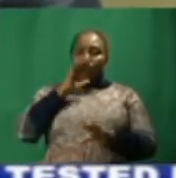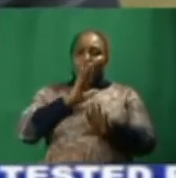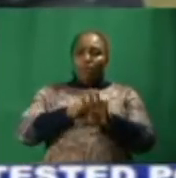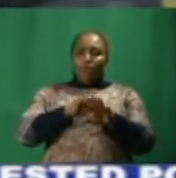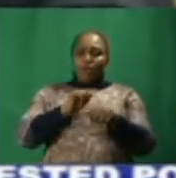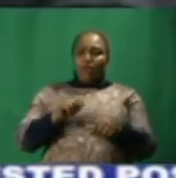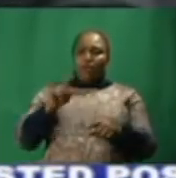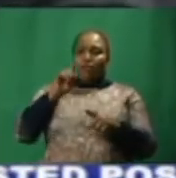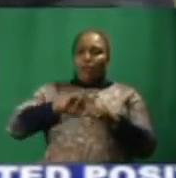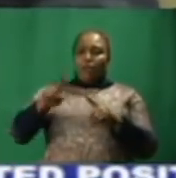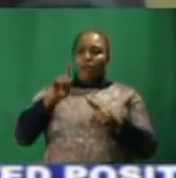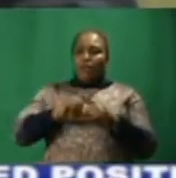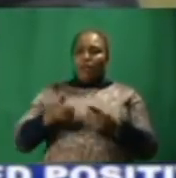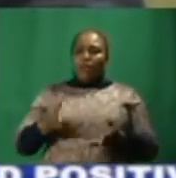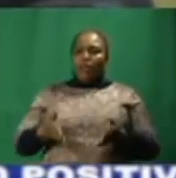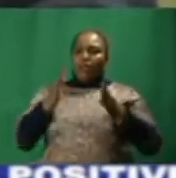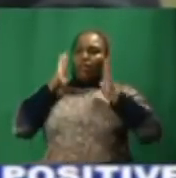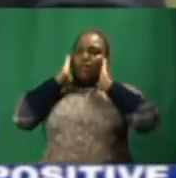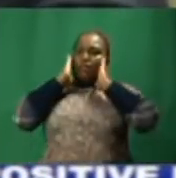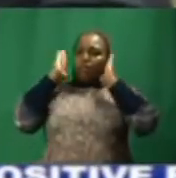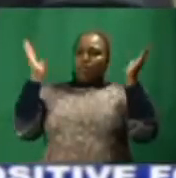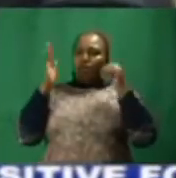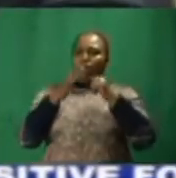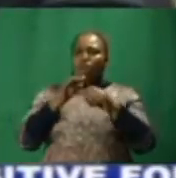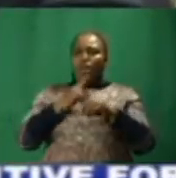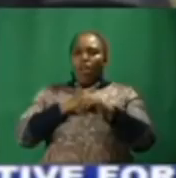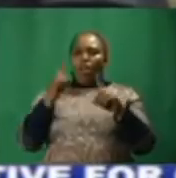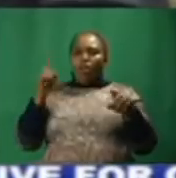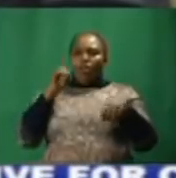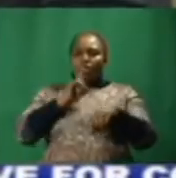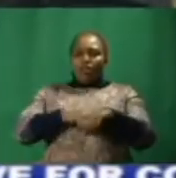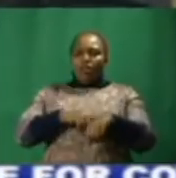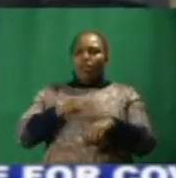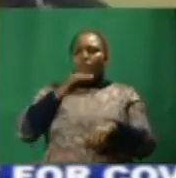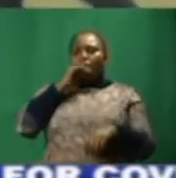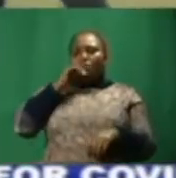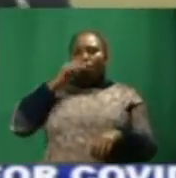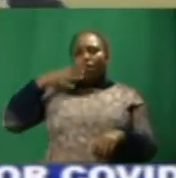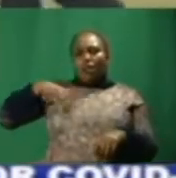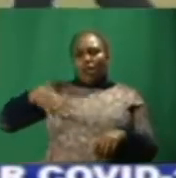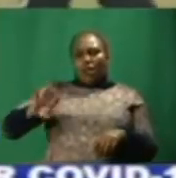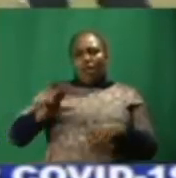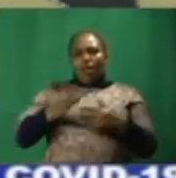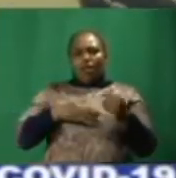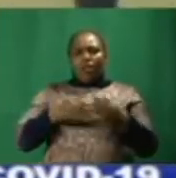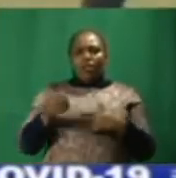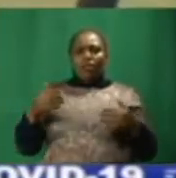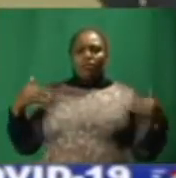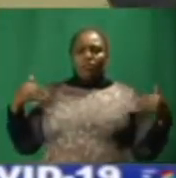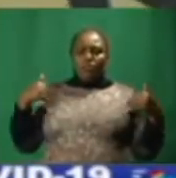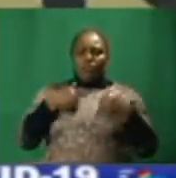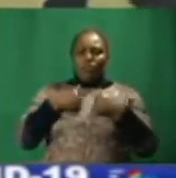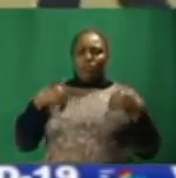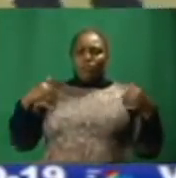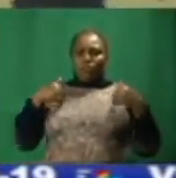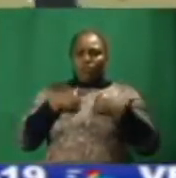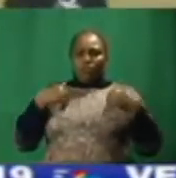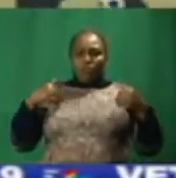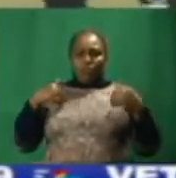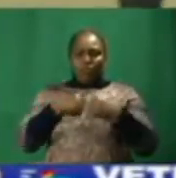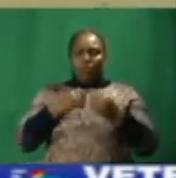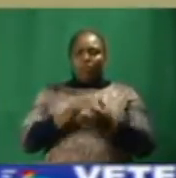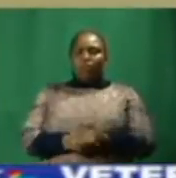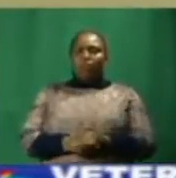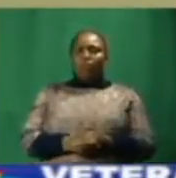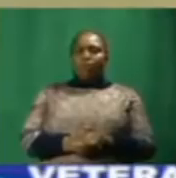badlali labadlala lapha eveni sikhathi lesitse ngiko lokunye lokuba limatako ikakhulu nangabe